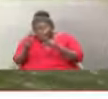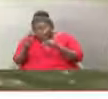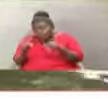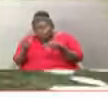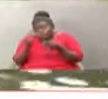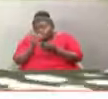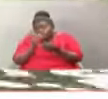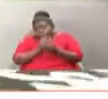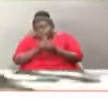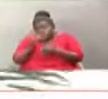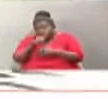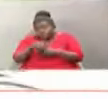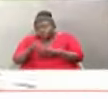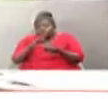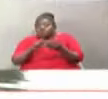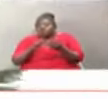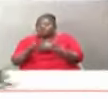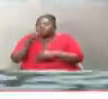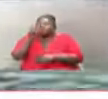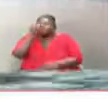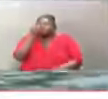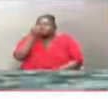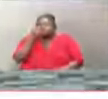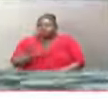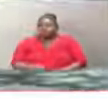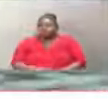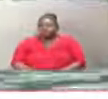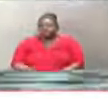ate yeefuuka ekyokulya.